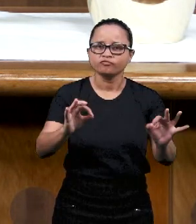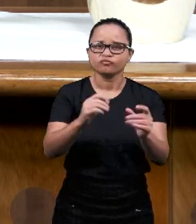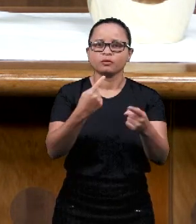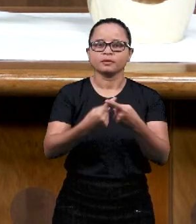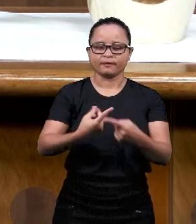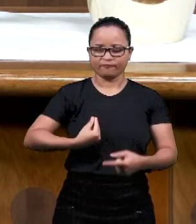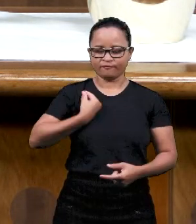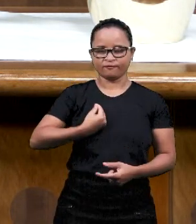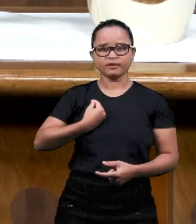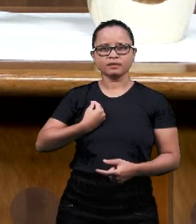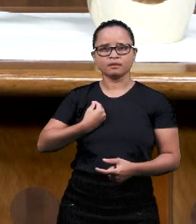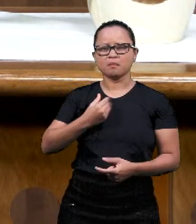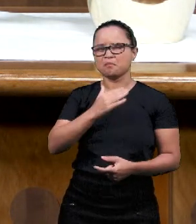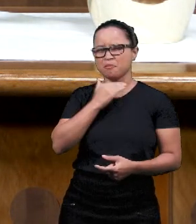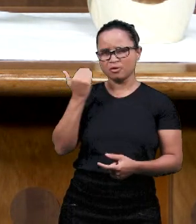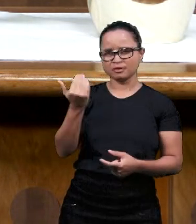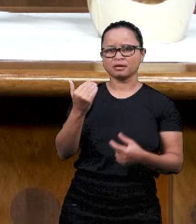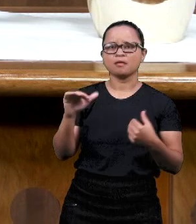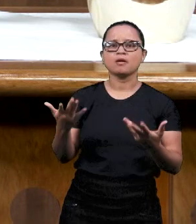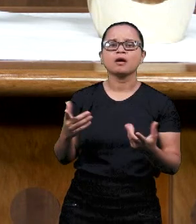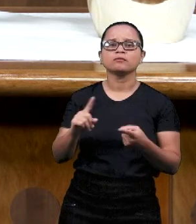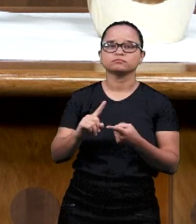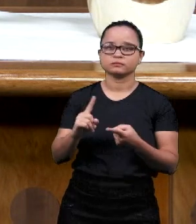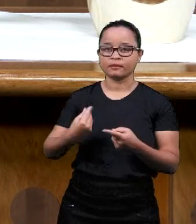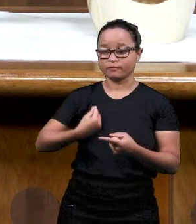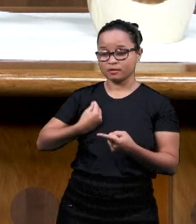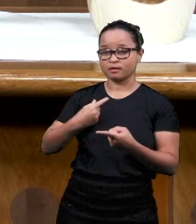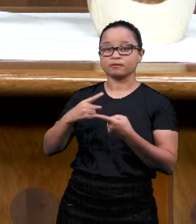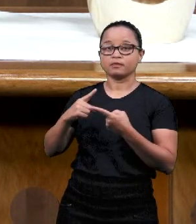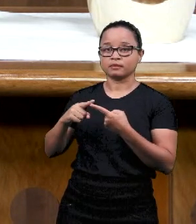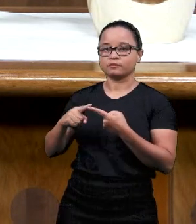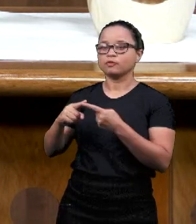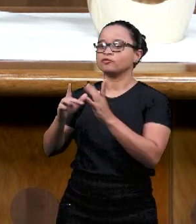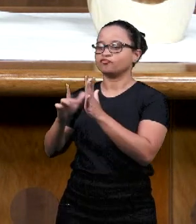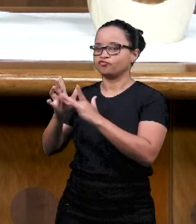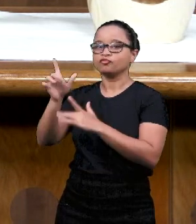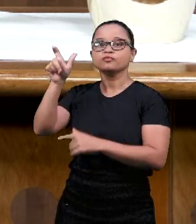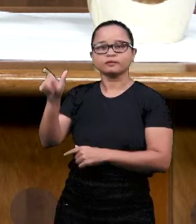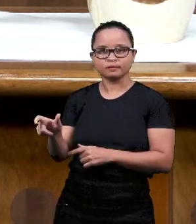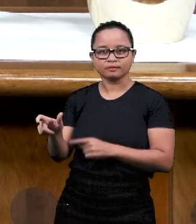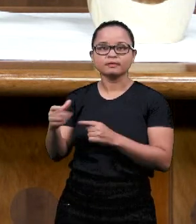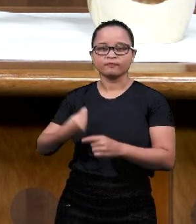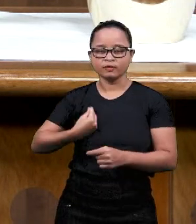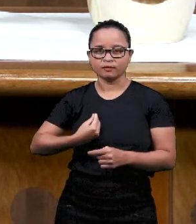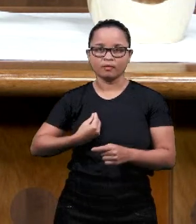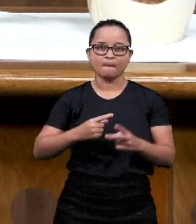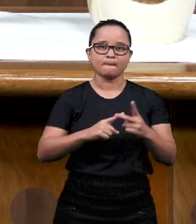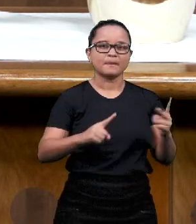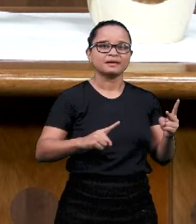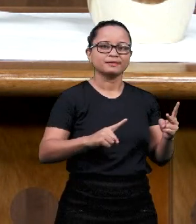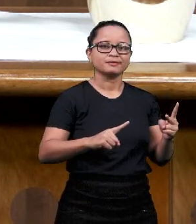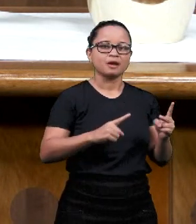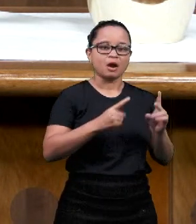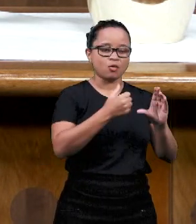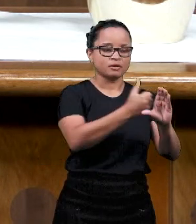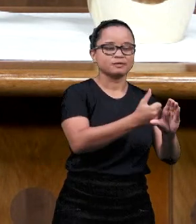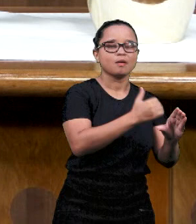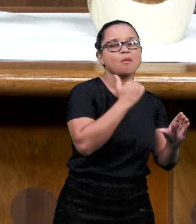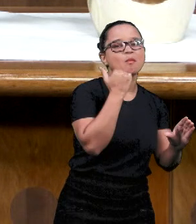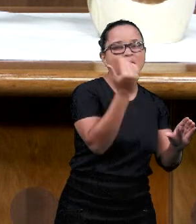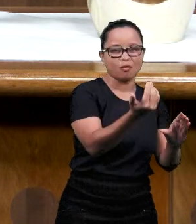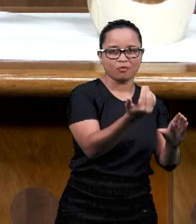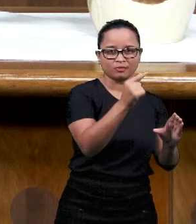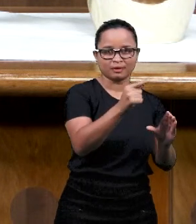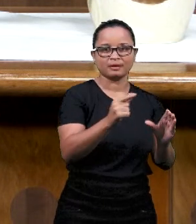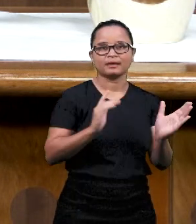vivant, mais le christianisme était mort ces jours ici, en Sardes. Très bien placé la réponse de